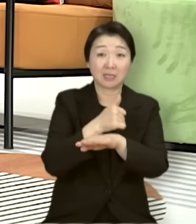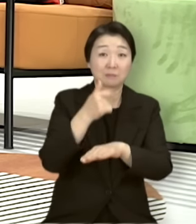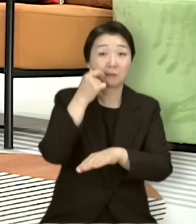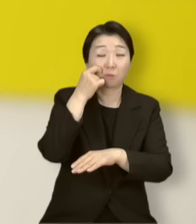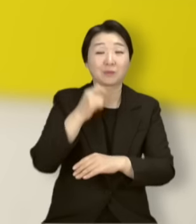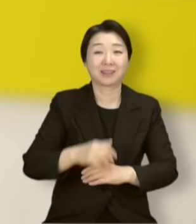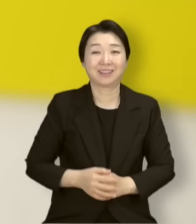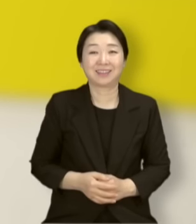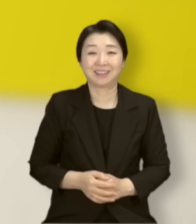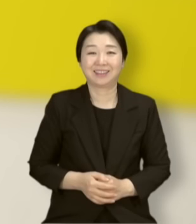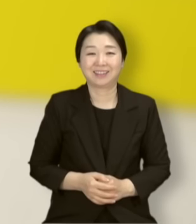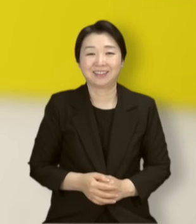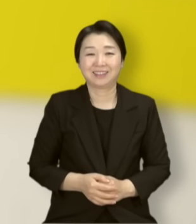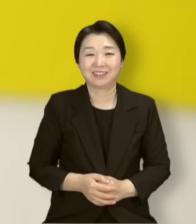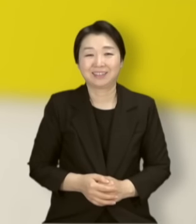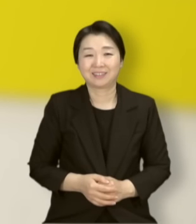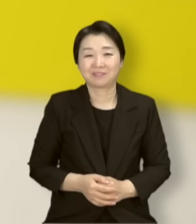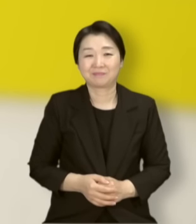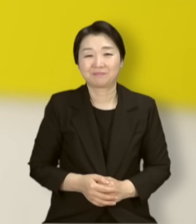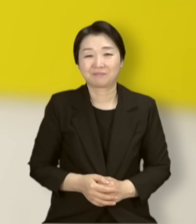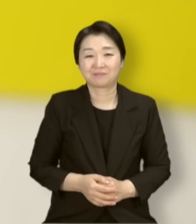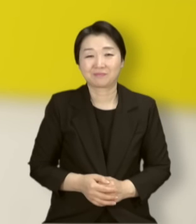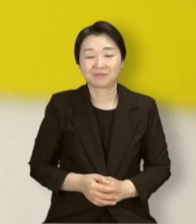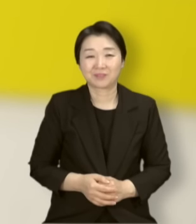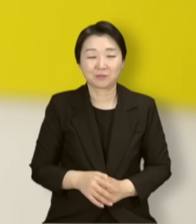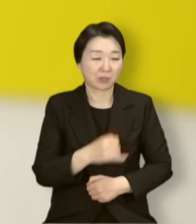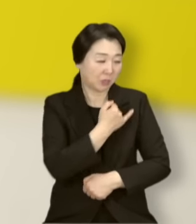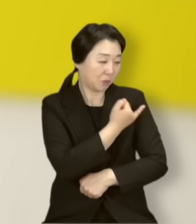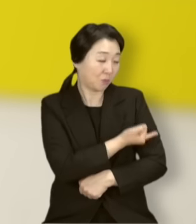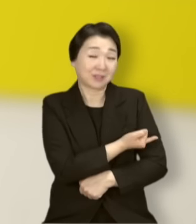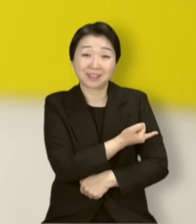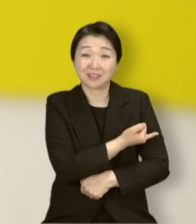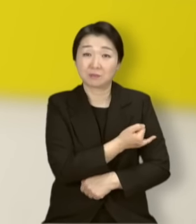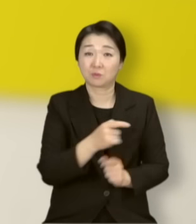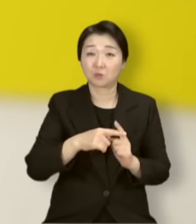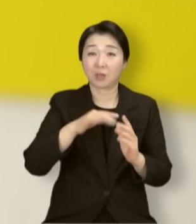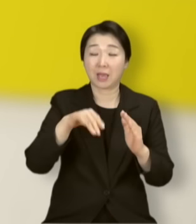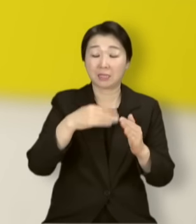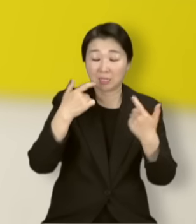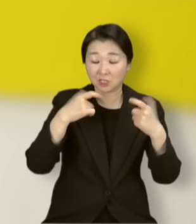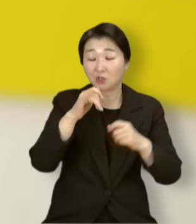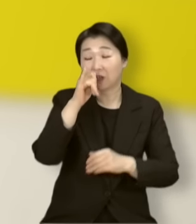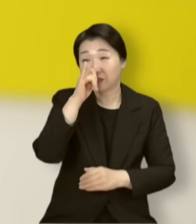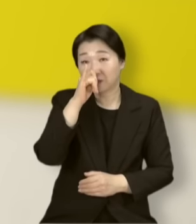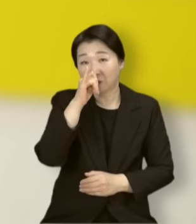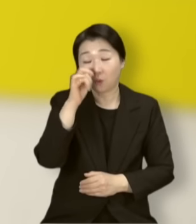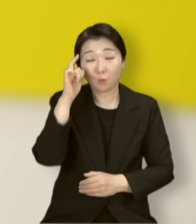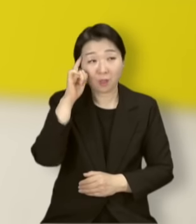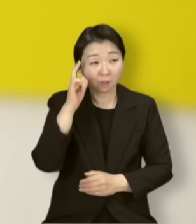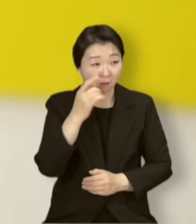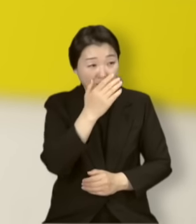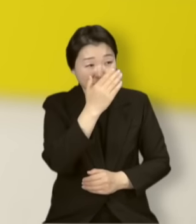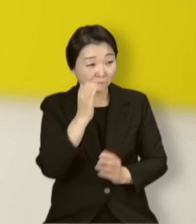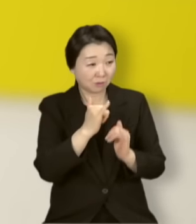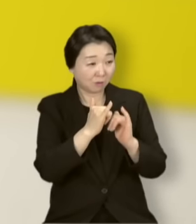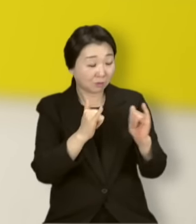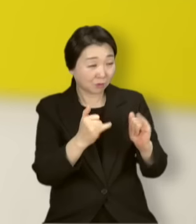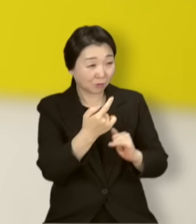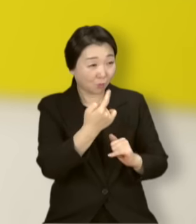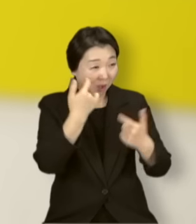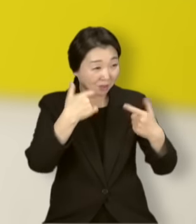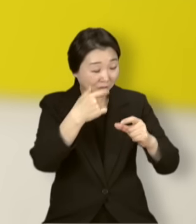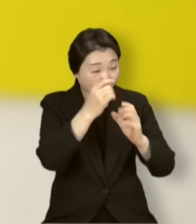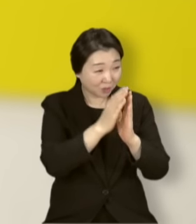그러니까 권사님들 교회에서 이제 처리하시는 권사님들이 네. 어린애들이 그냥 신통하셨겠지요. 네. 거기서